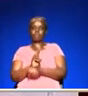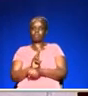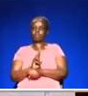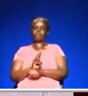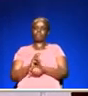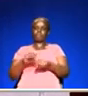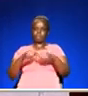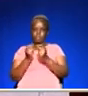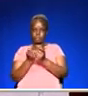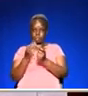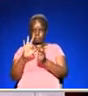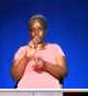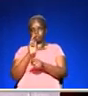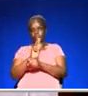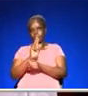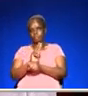Aina za vitenzi.